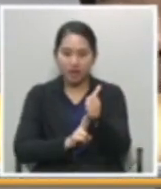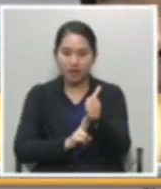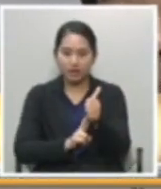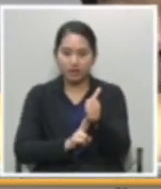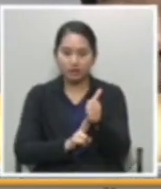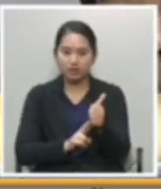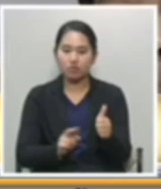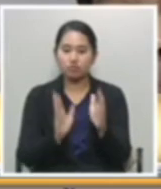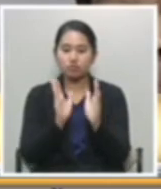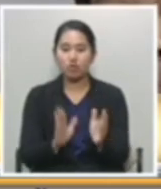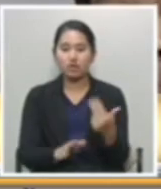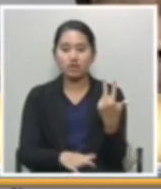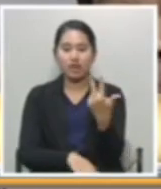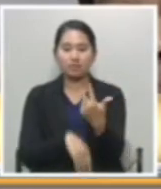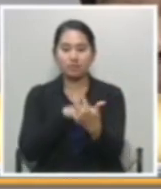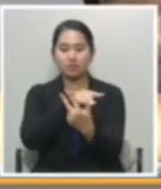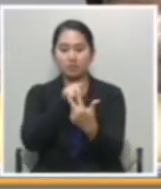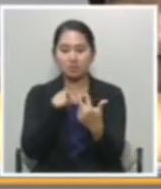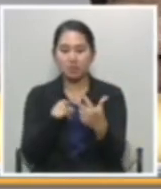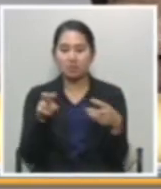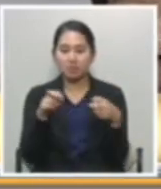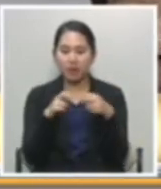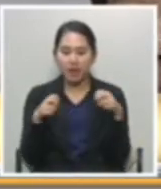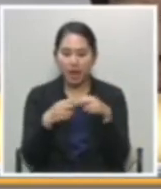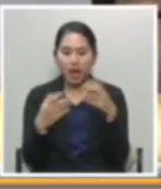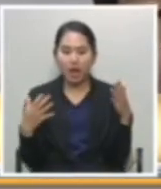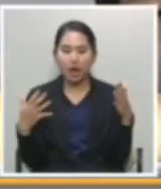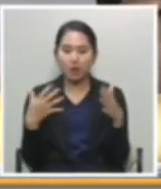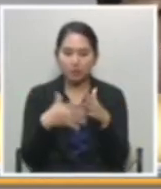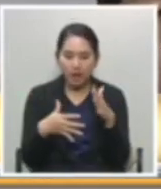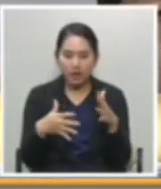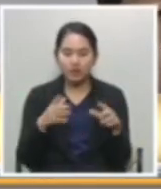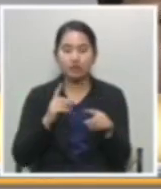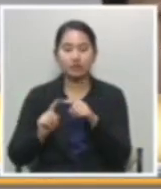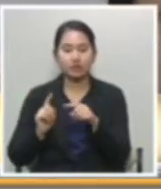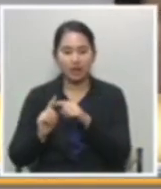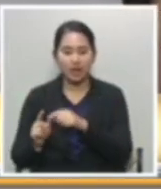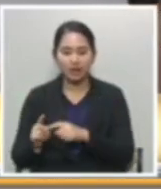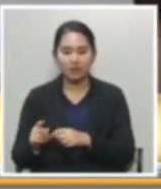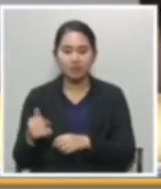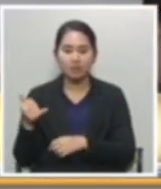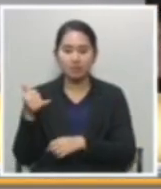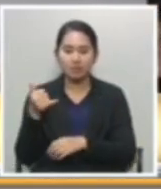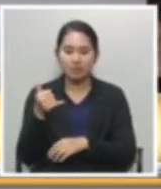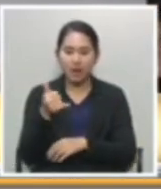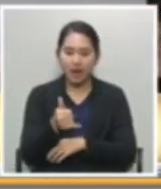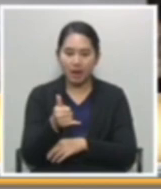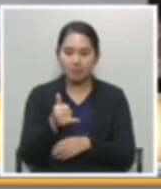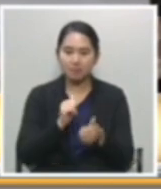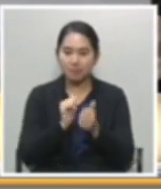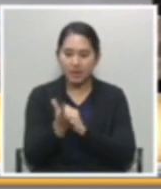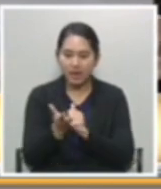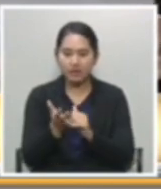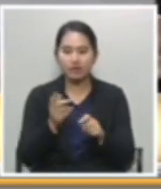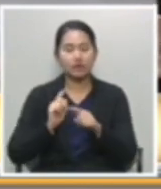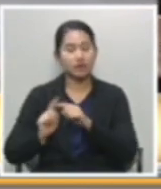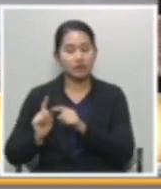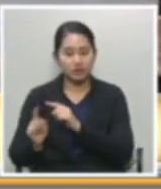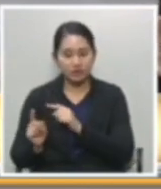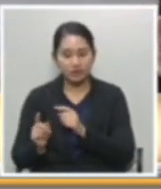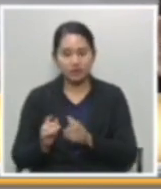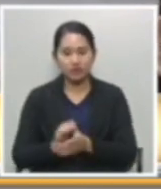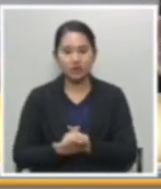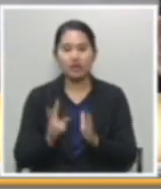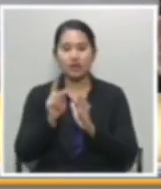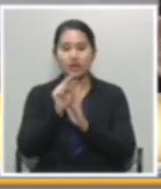3ท่านเนี่ยเกิดปัญหาอุปสรรคเกิดอุบัติเหตุมาไม่ได้ทันเวลาประชุมนะครับระ